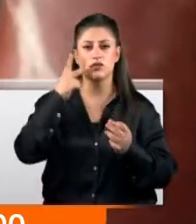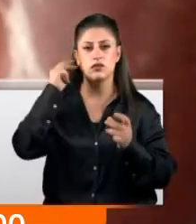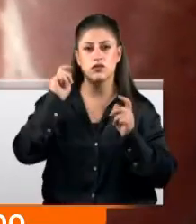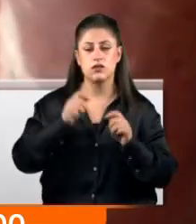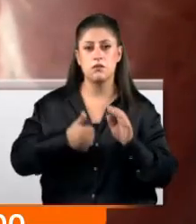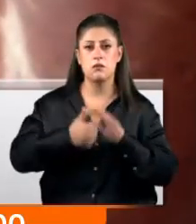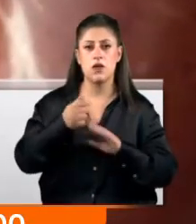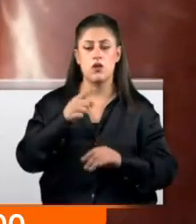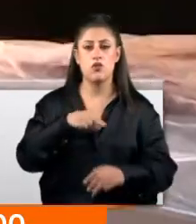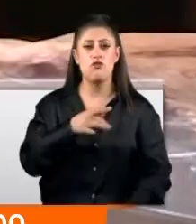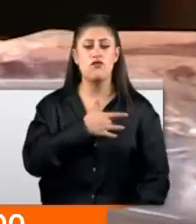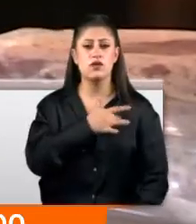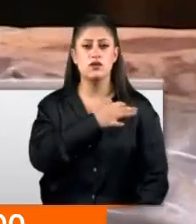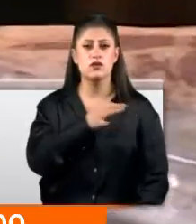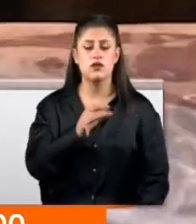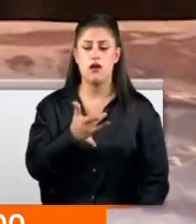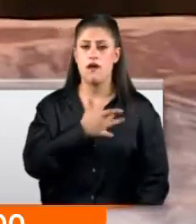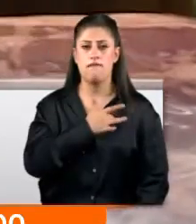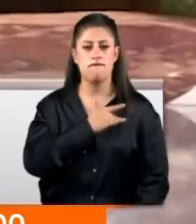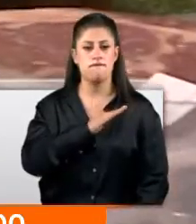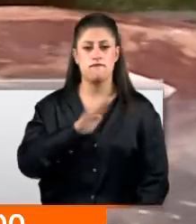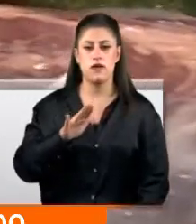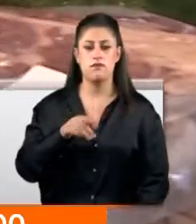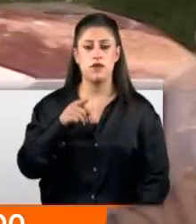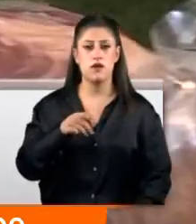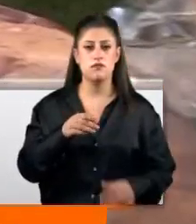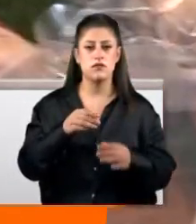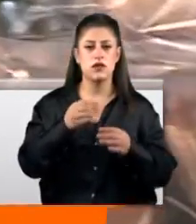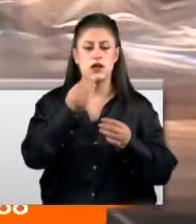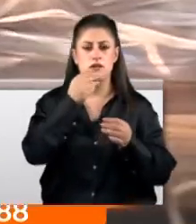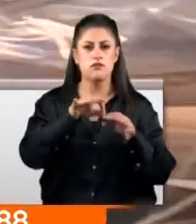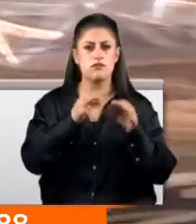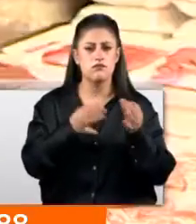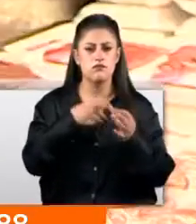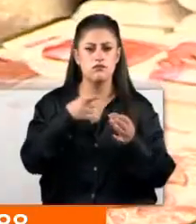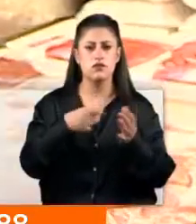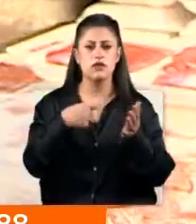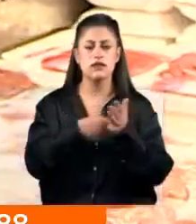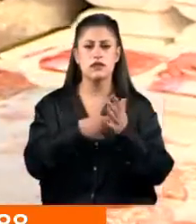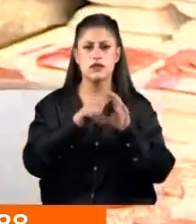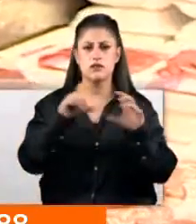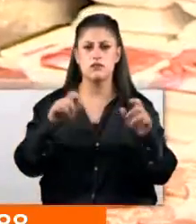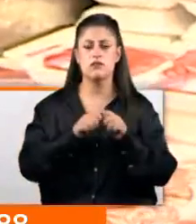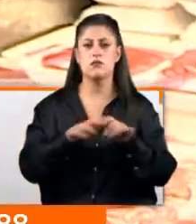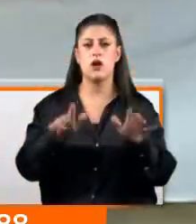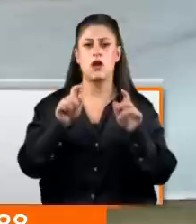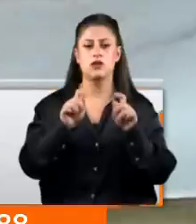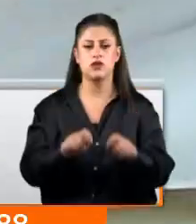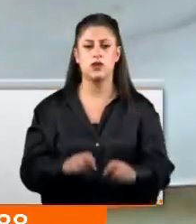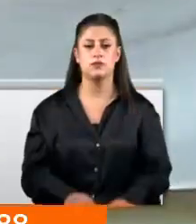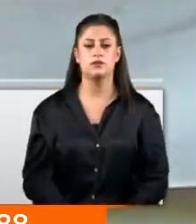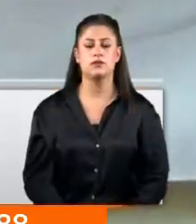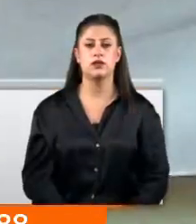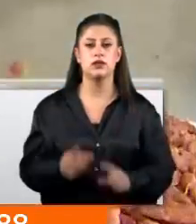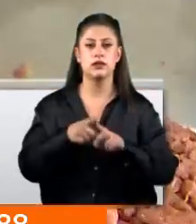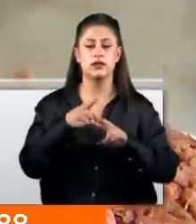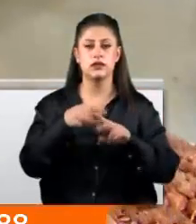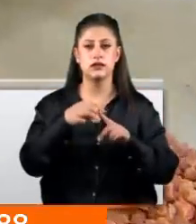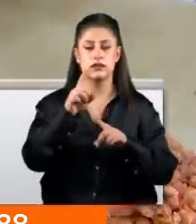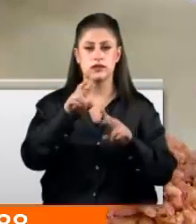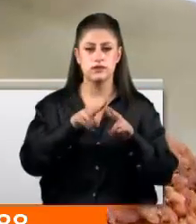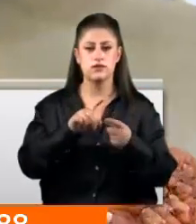o vicdansızları affetmedi, hem ürünleri hem markaları deşifre oldu. Yani insan sağlığıyla oynuyorlar. Tarım ve Orman